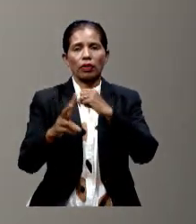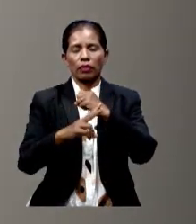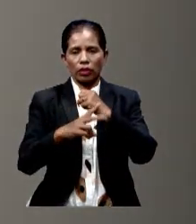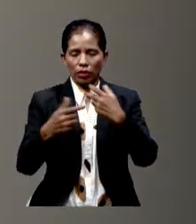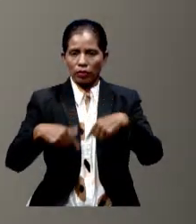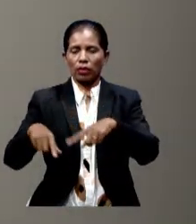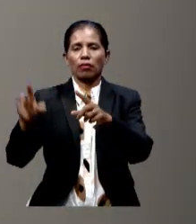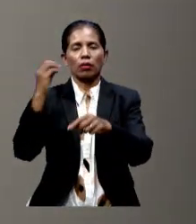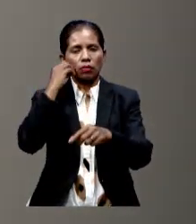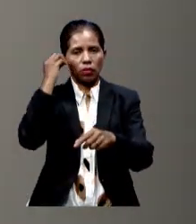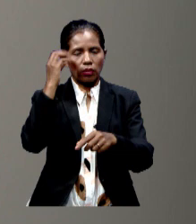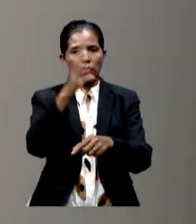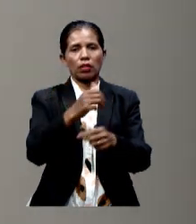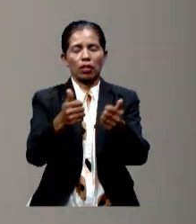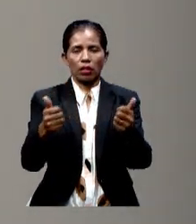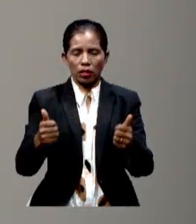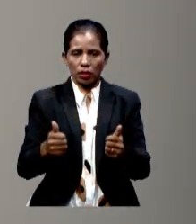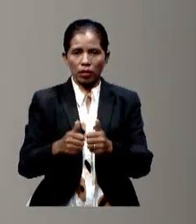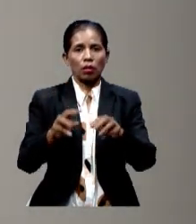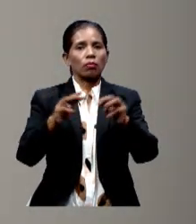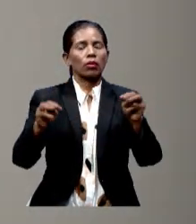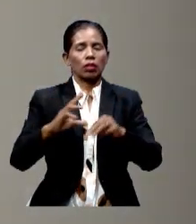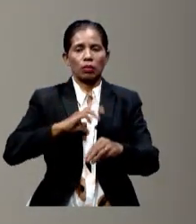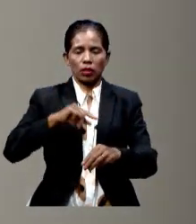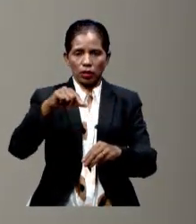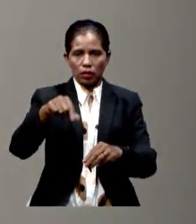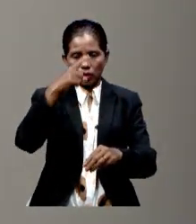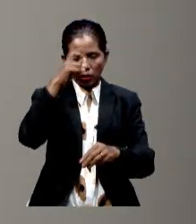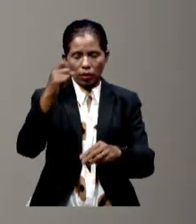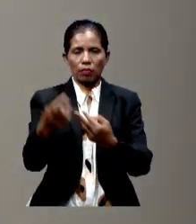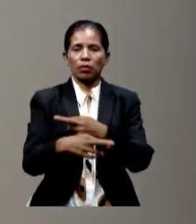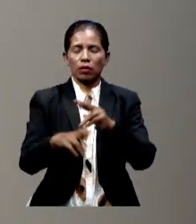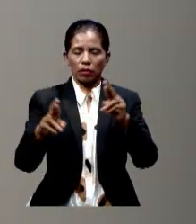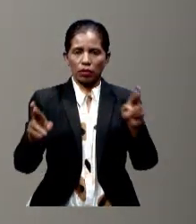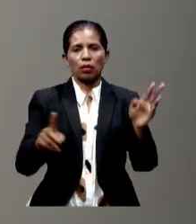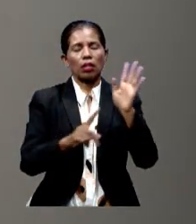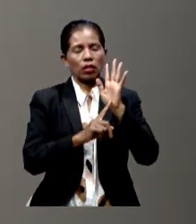ona bani hela fatin i aldeia Leopa municipio Likisa tambah resultado resi